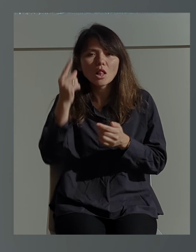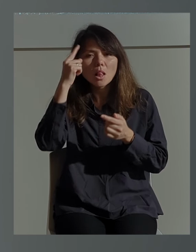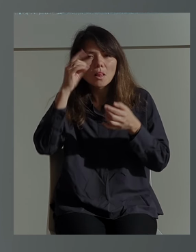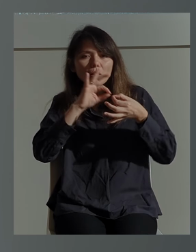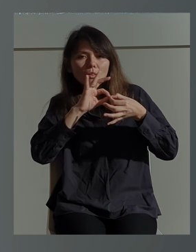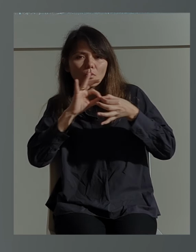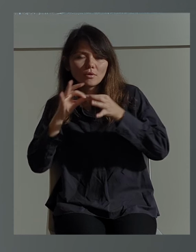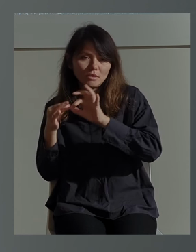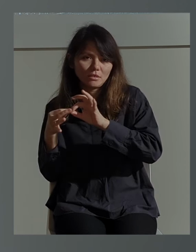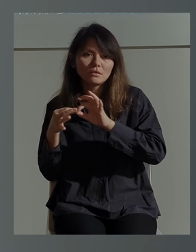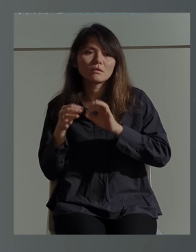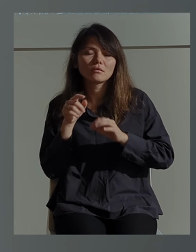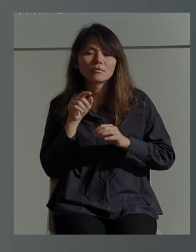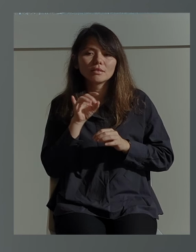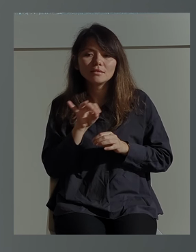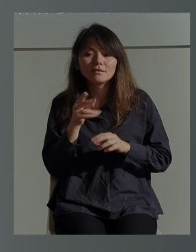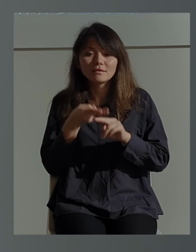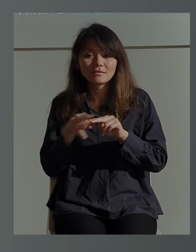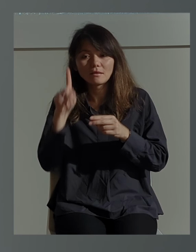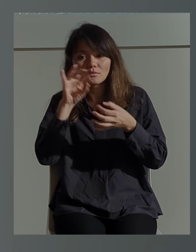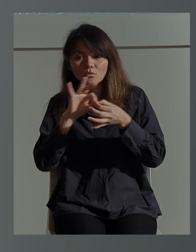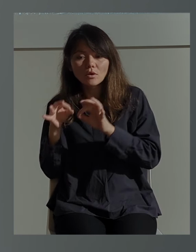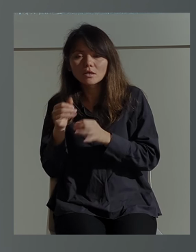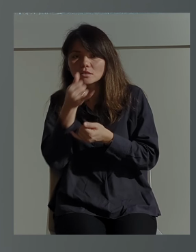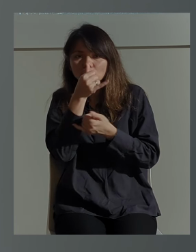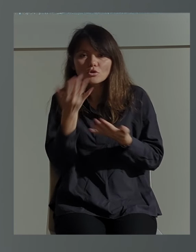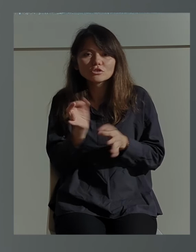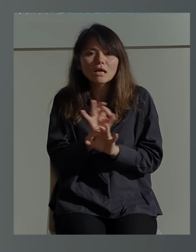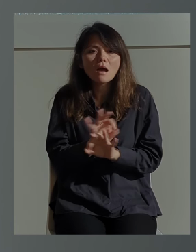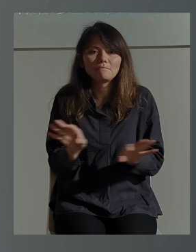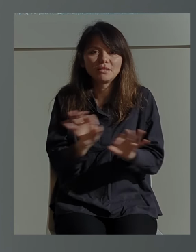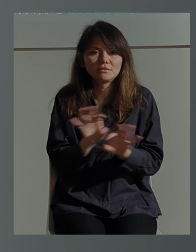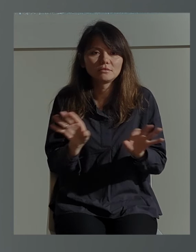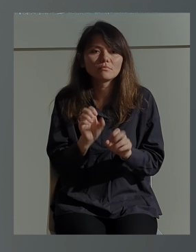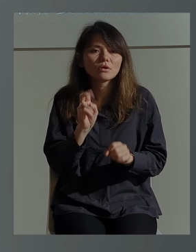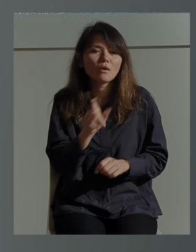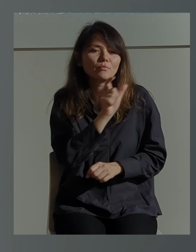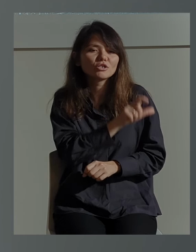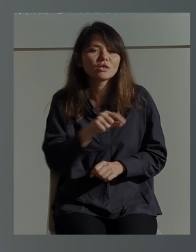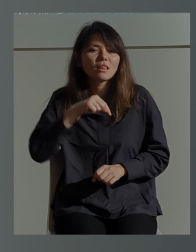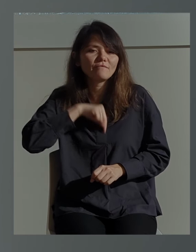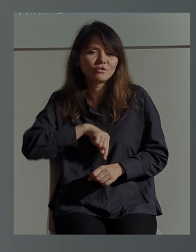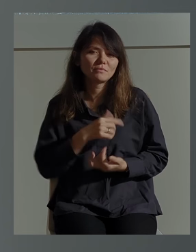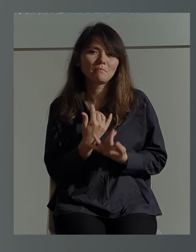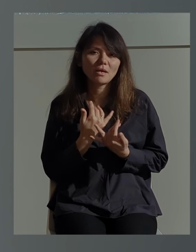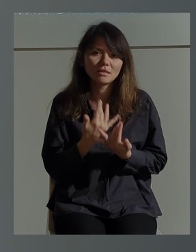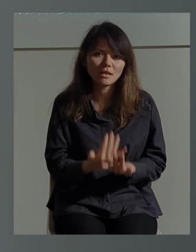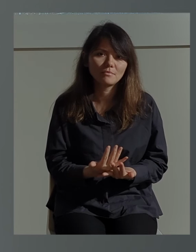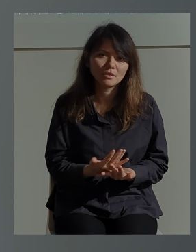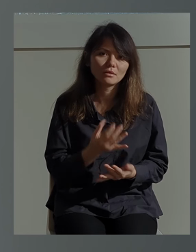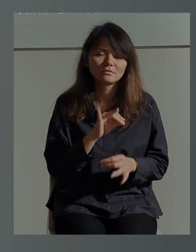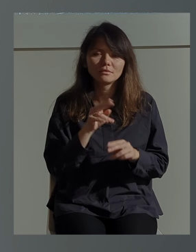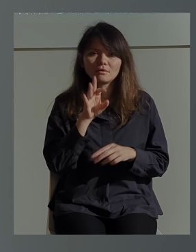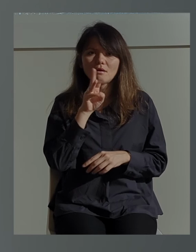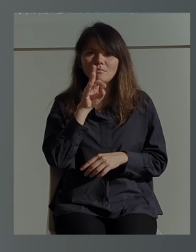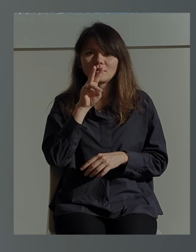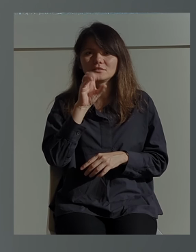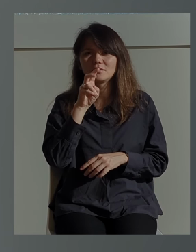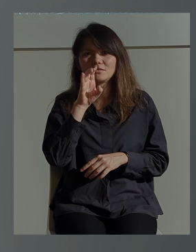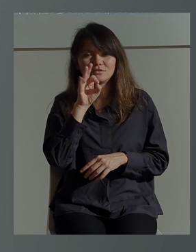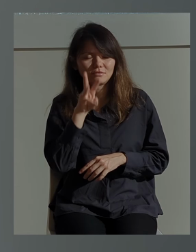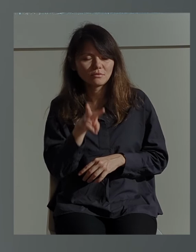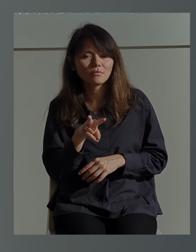которая никоим образом не может быть объяснена человеческими потребностями или каким-то Комон сенсом и